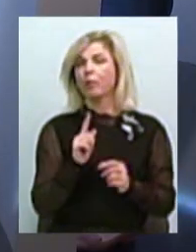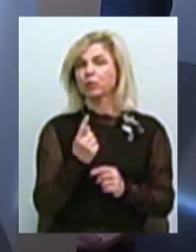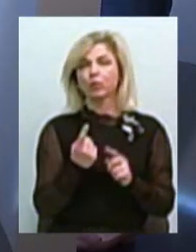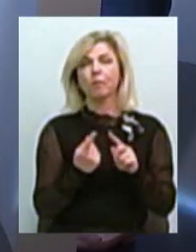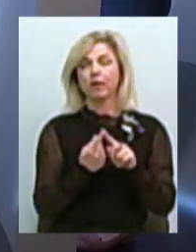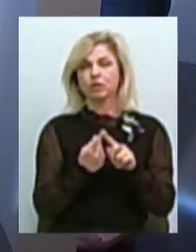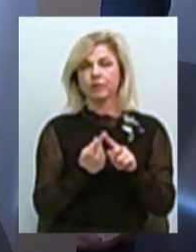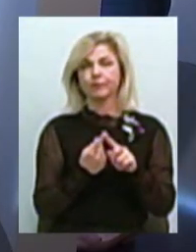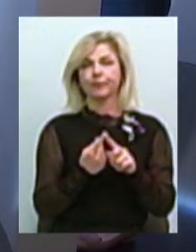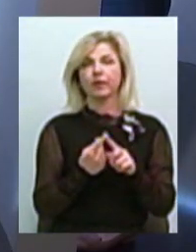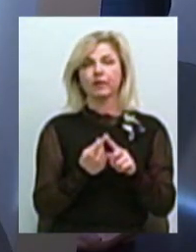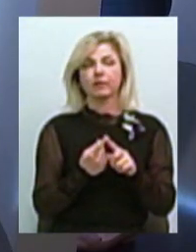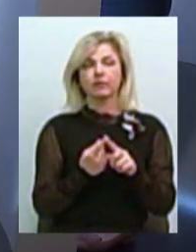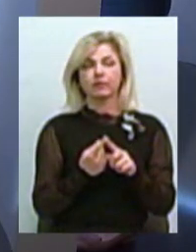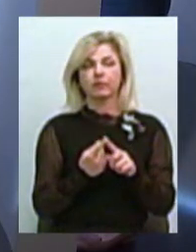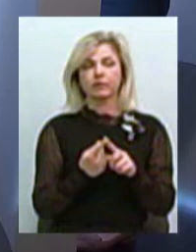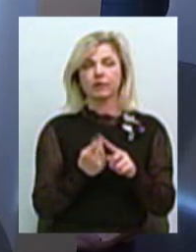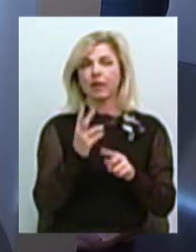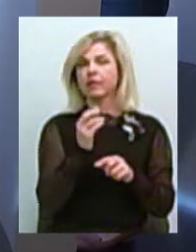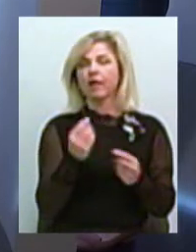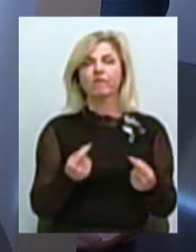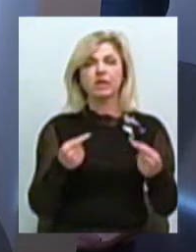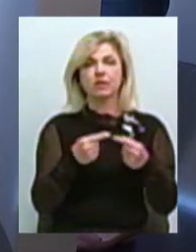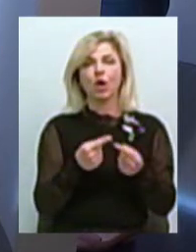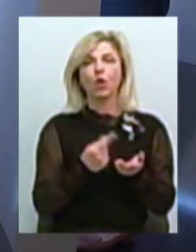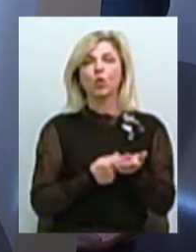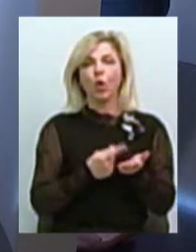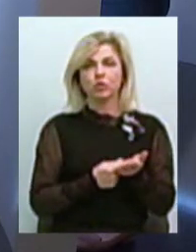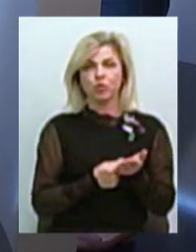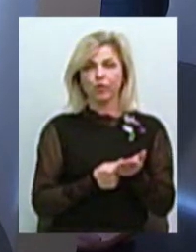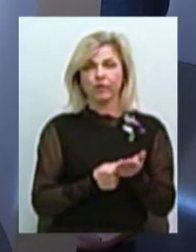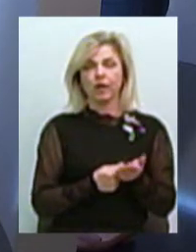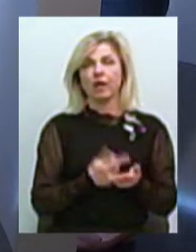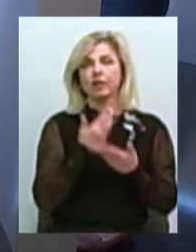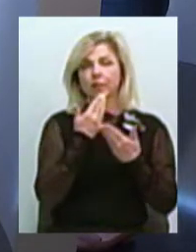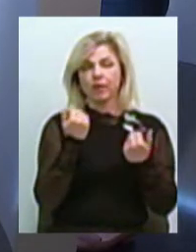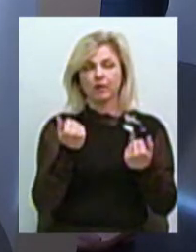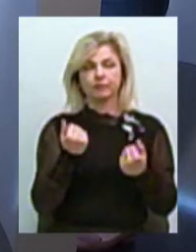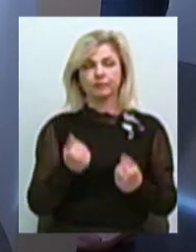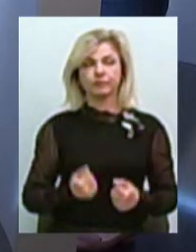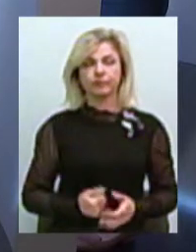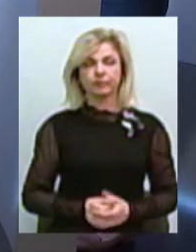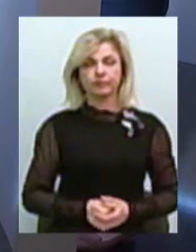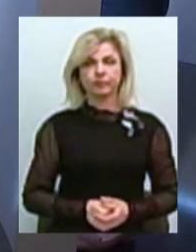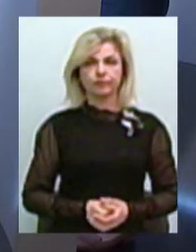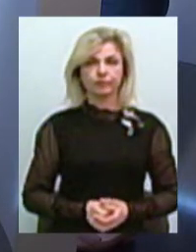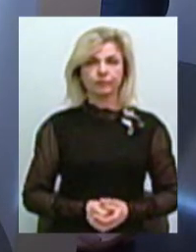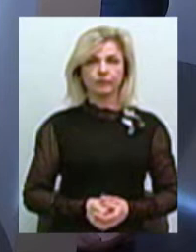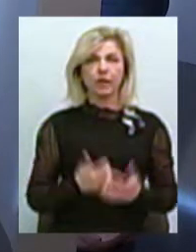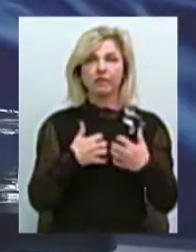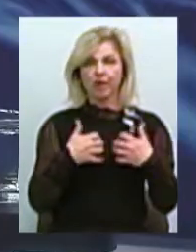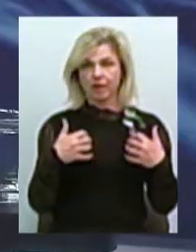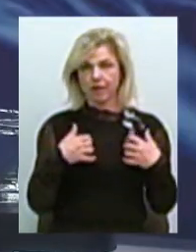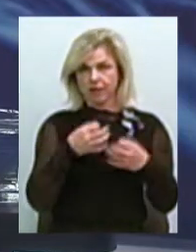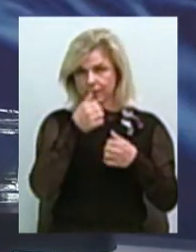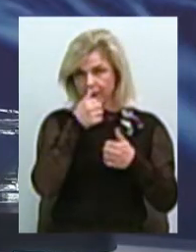що не визначена доказова база, немає... Тварина не може про себе